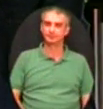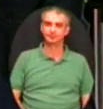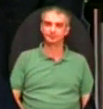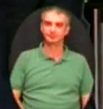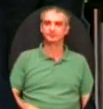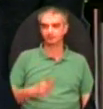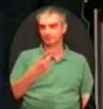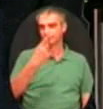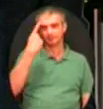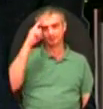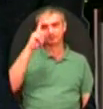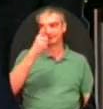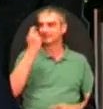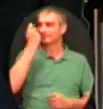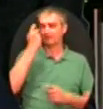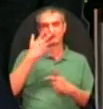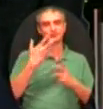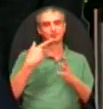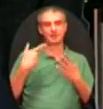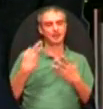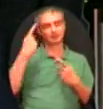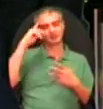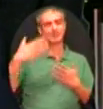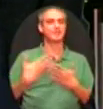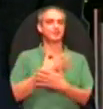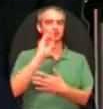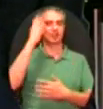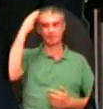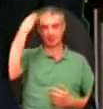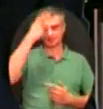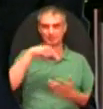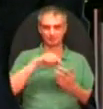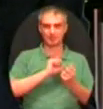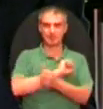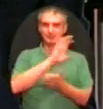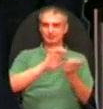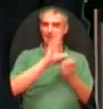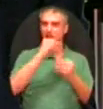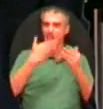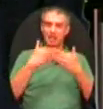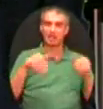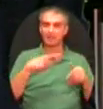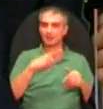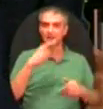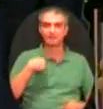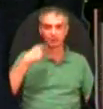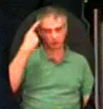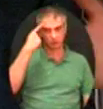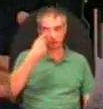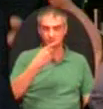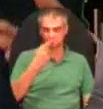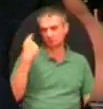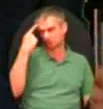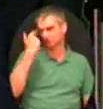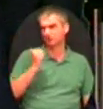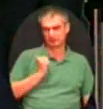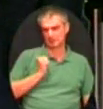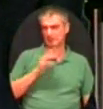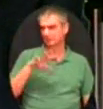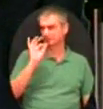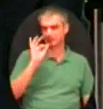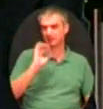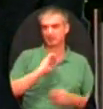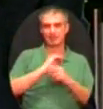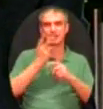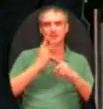פלסטיני שפותח תוך כדי המחאה האחרונה או ההתנגדות האלימה על הגדר, אבל אני חושב ואני מניח שצהל ימצא איזושהי